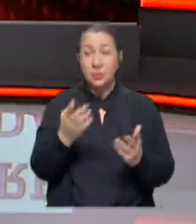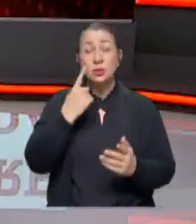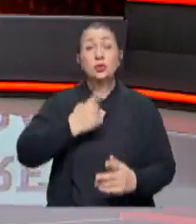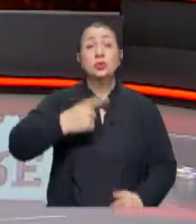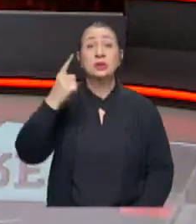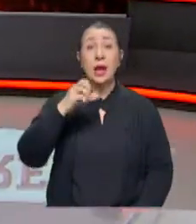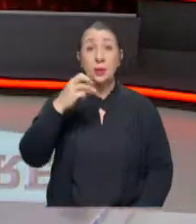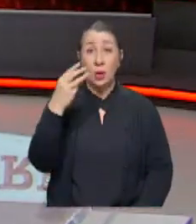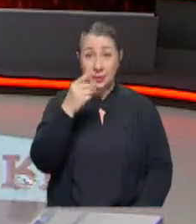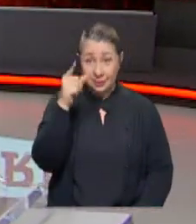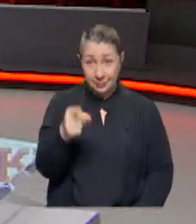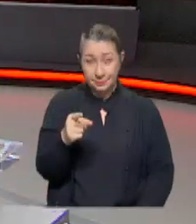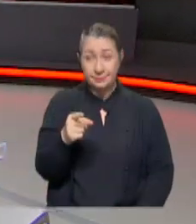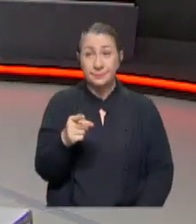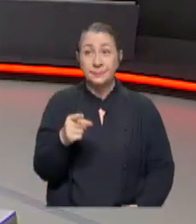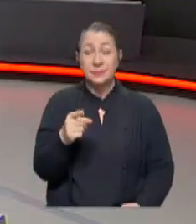Cumhurbaşkanı Erdoğan,